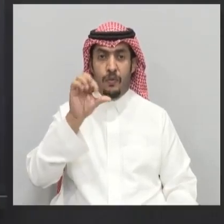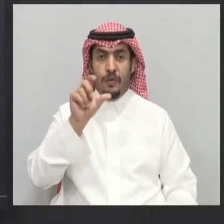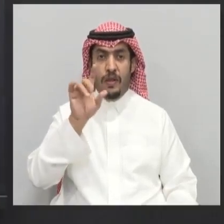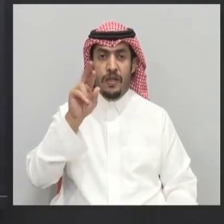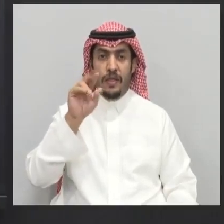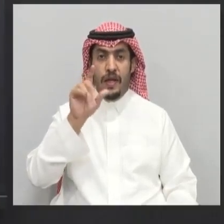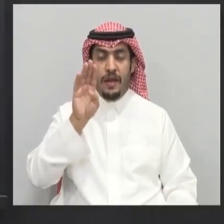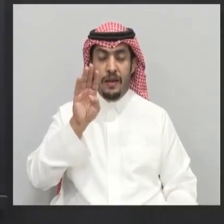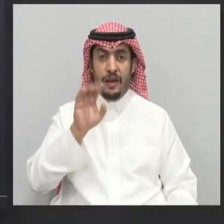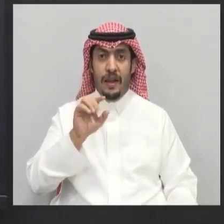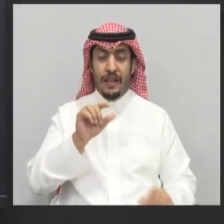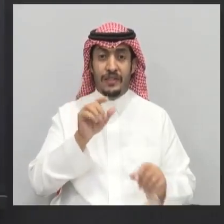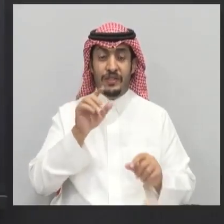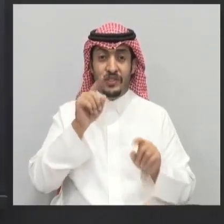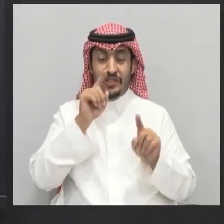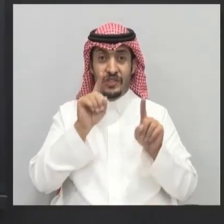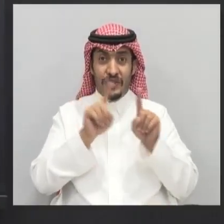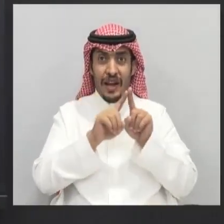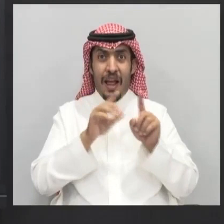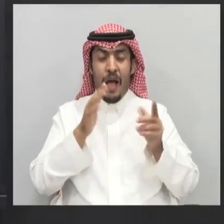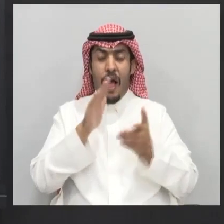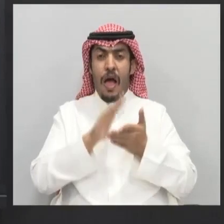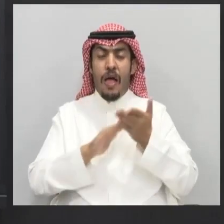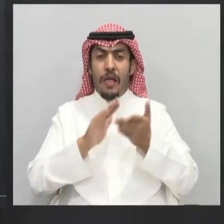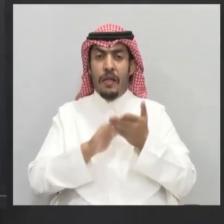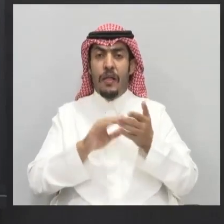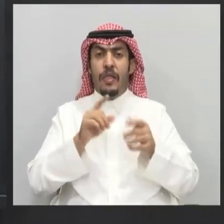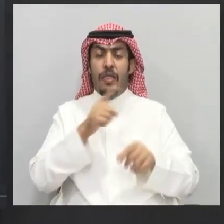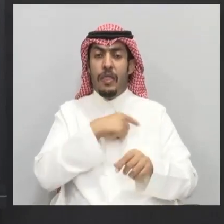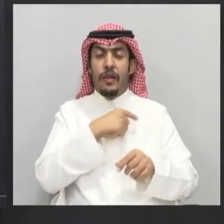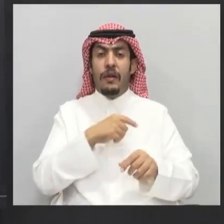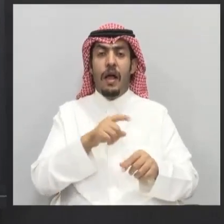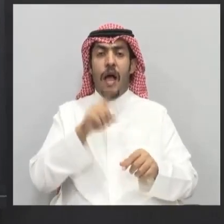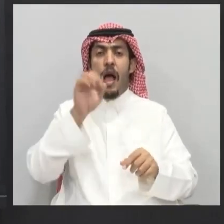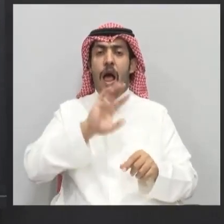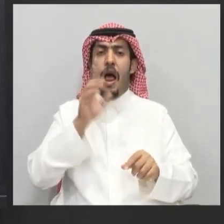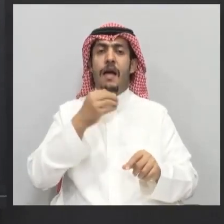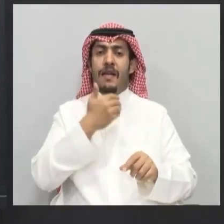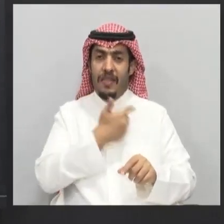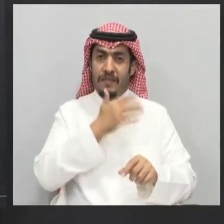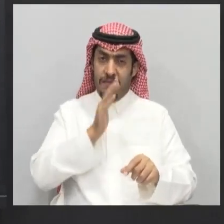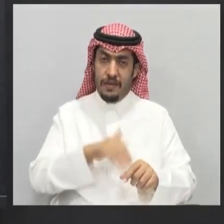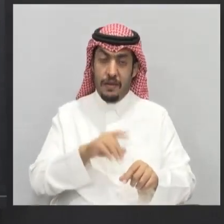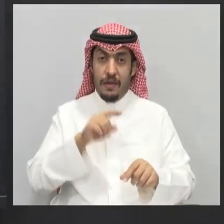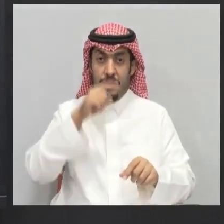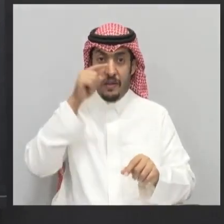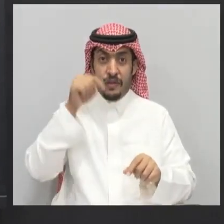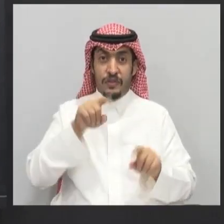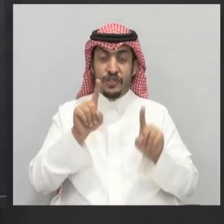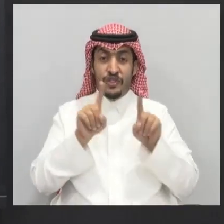اي شيء دون الشرك ولو كانت من كبائر الذنوب فان الله فان الله قد يغفرها اما